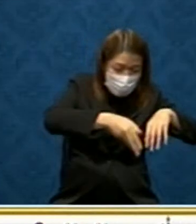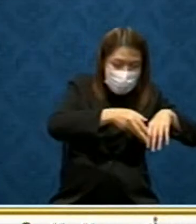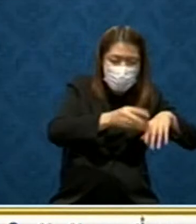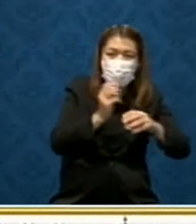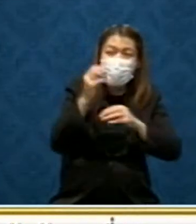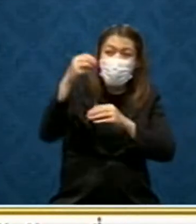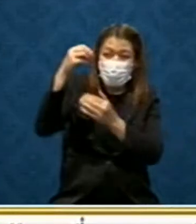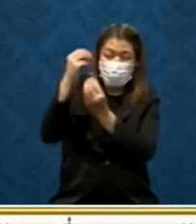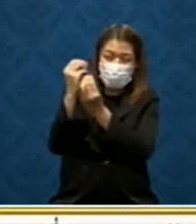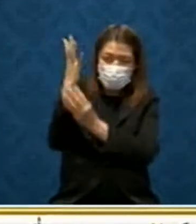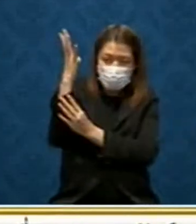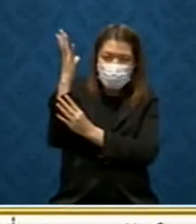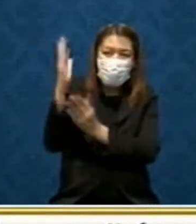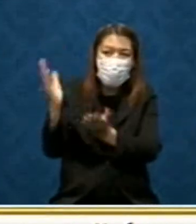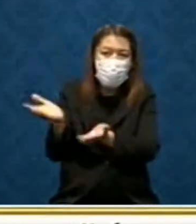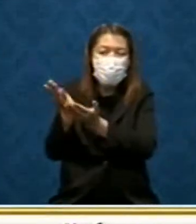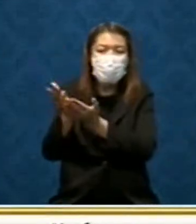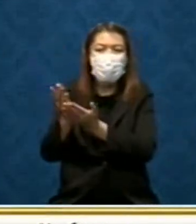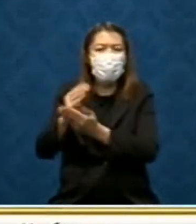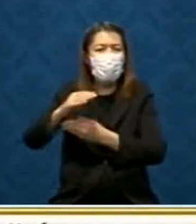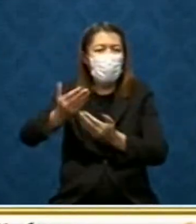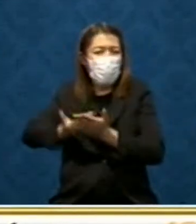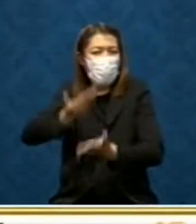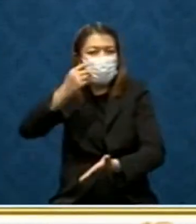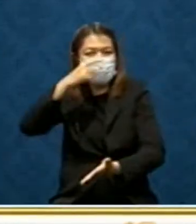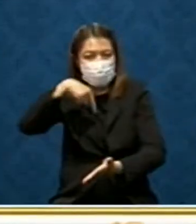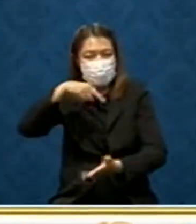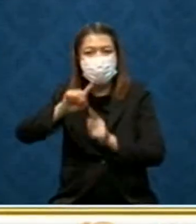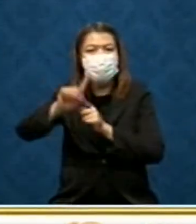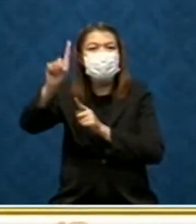เห็นชัดที่สุดคือ เสรทีอัดับหนึของประเทศ